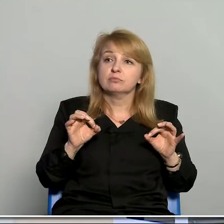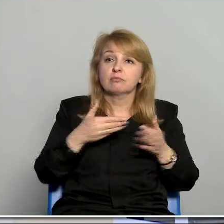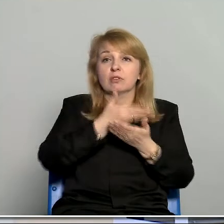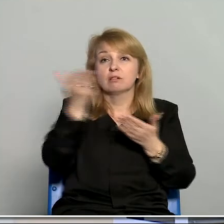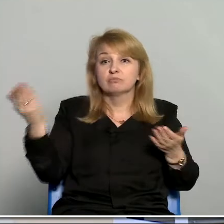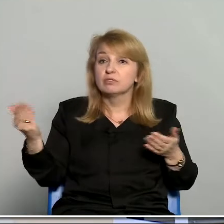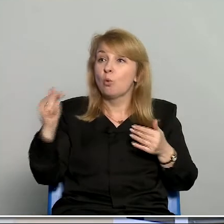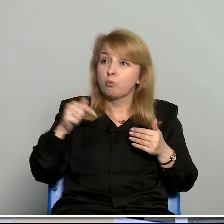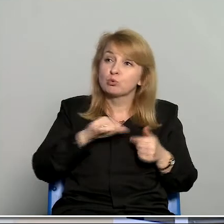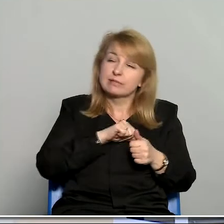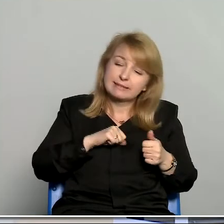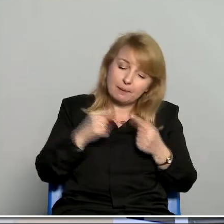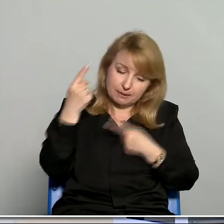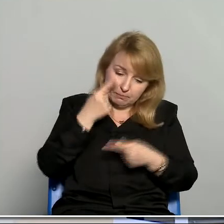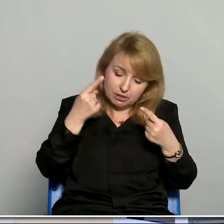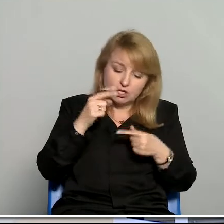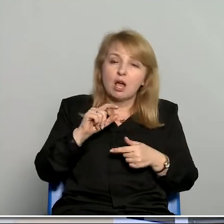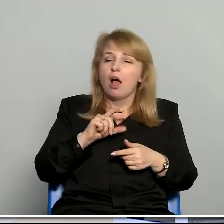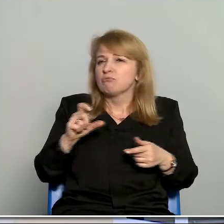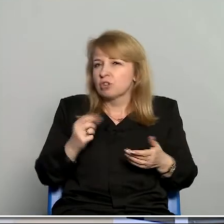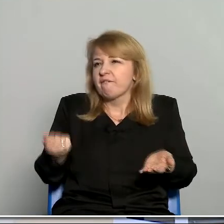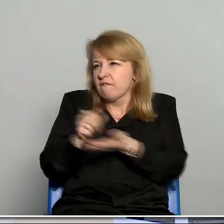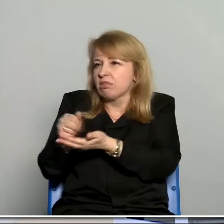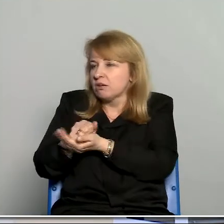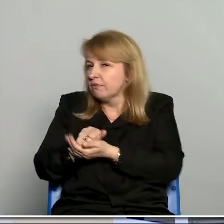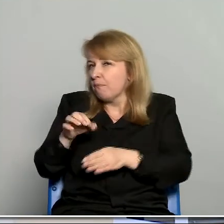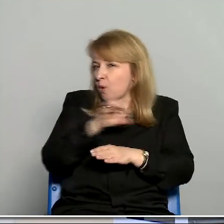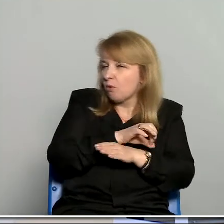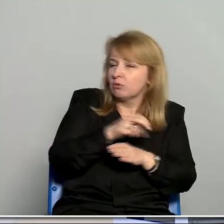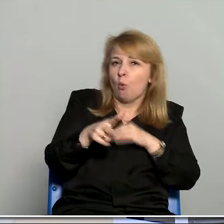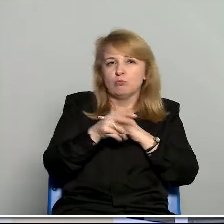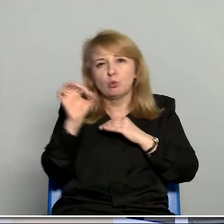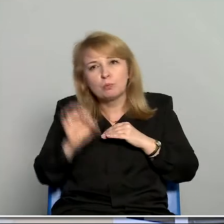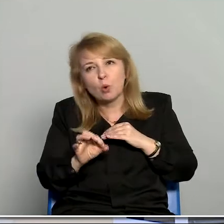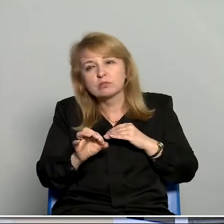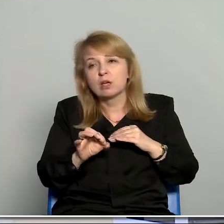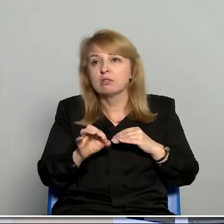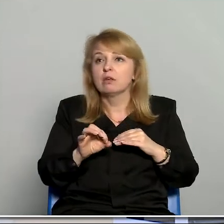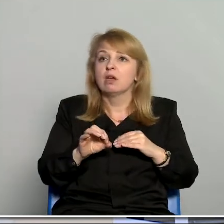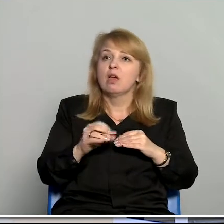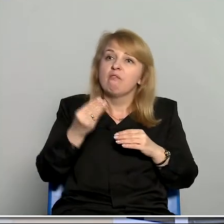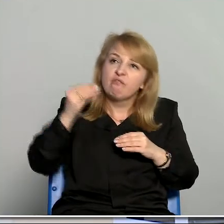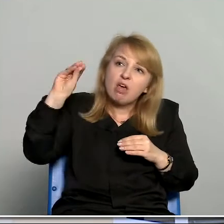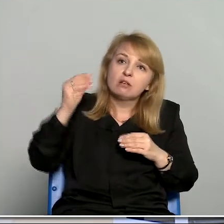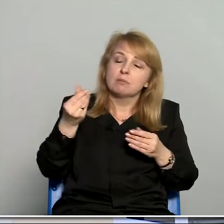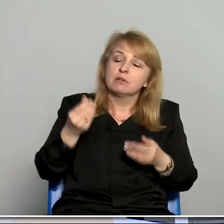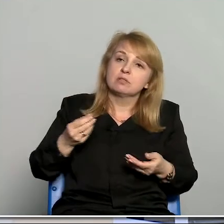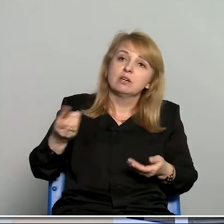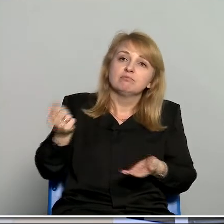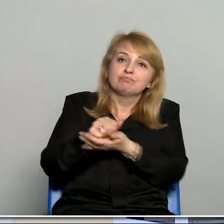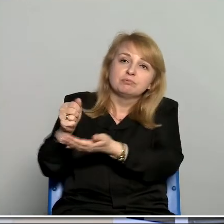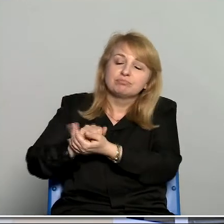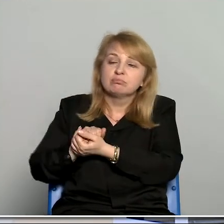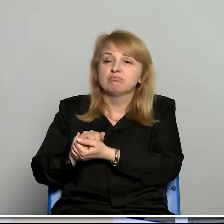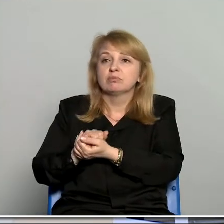też otwarte, czy finansować te projekty w 80%, czy sfinansować je w większą ich ilość, ale